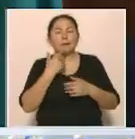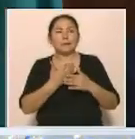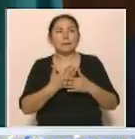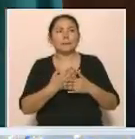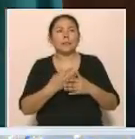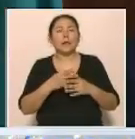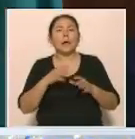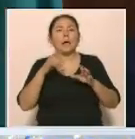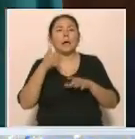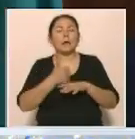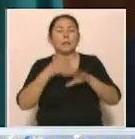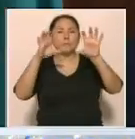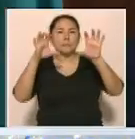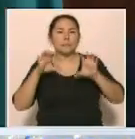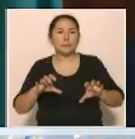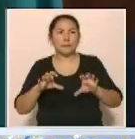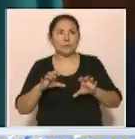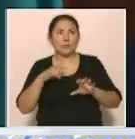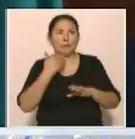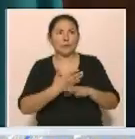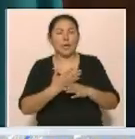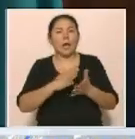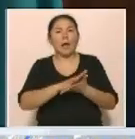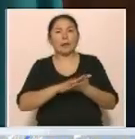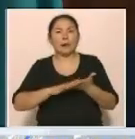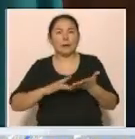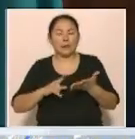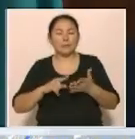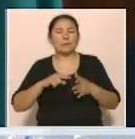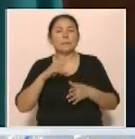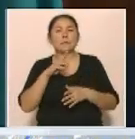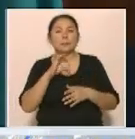дерегімен қылмыстық іс тергеліп, әрі қарай тиісті шарасын қолданатын болды.